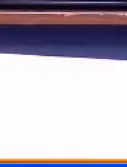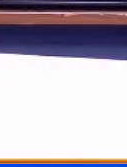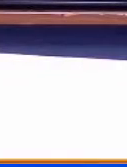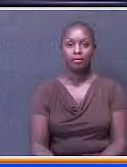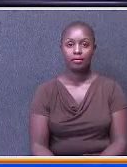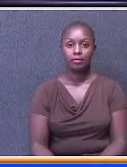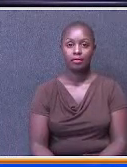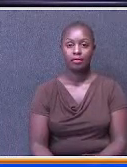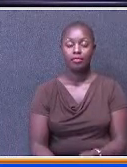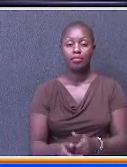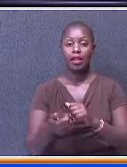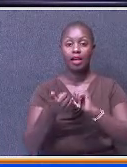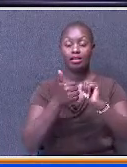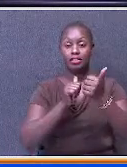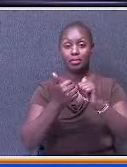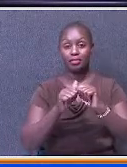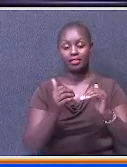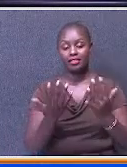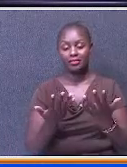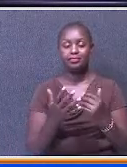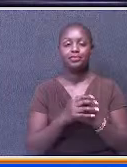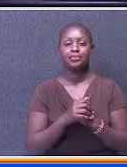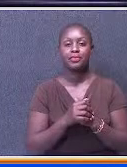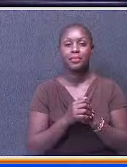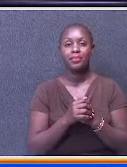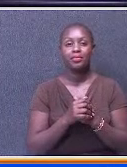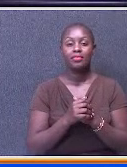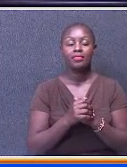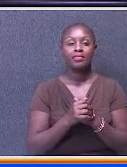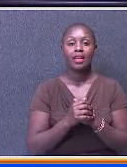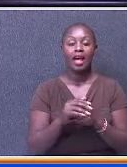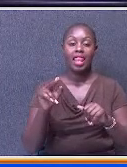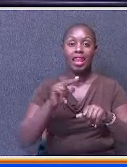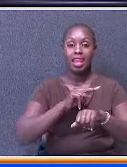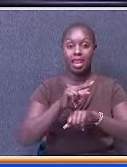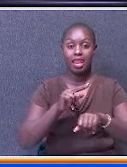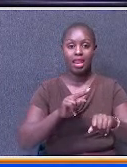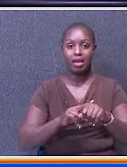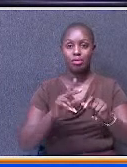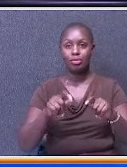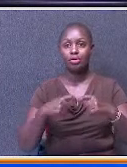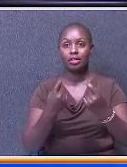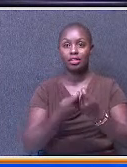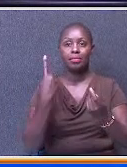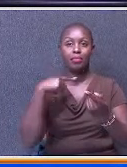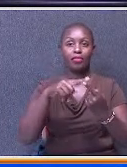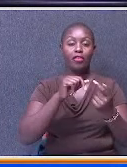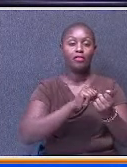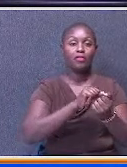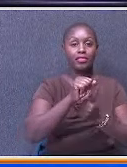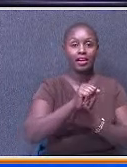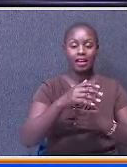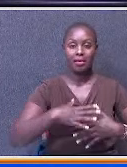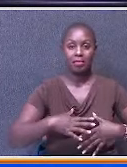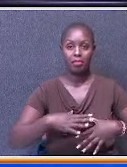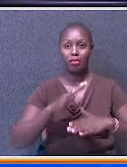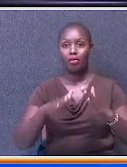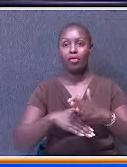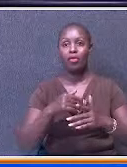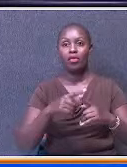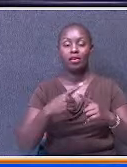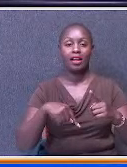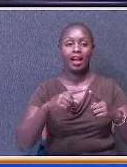Na michezoni ni kwamba timu ya taifa ya kinadada ya raga ya wachezaji 15 kila upande, Kenya Lionesses,